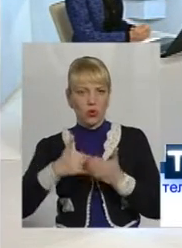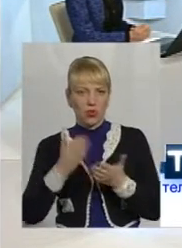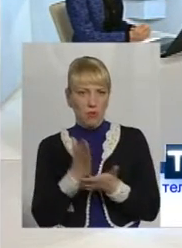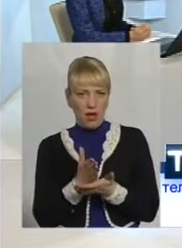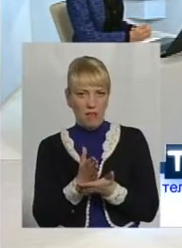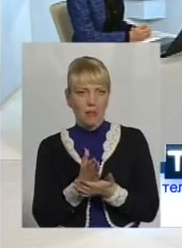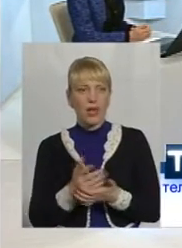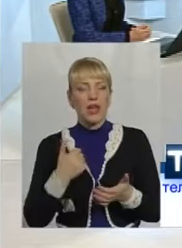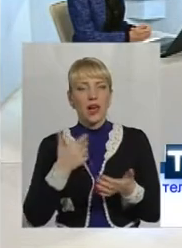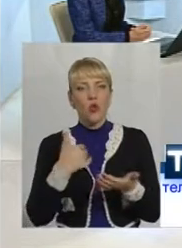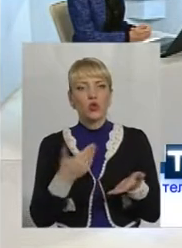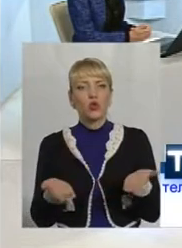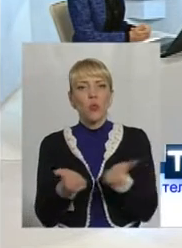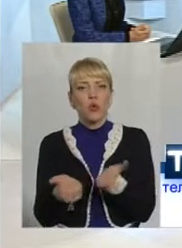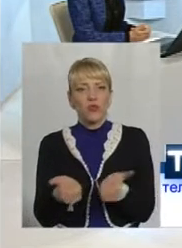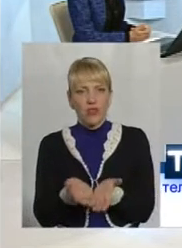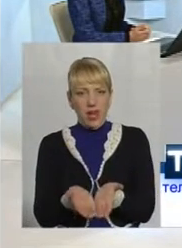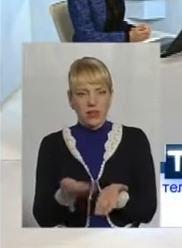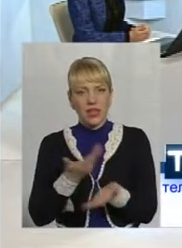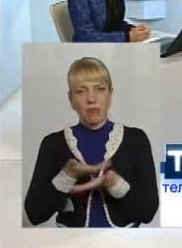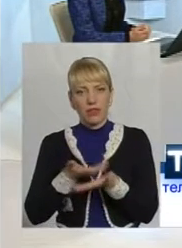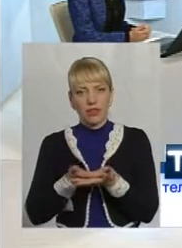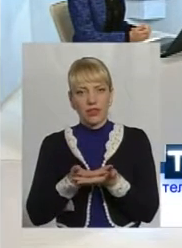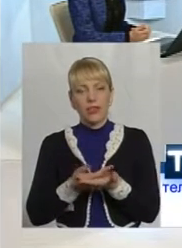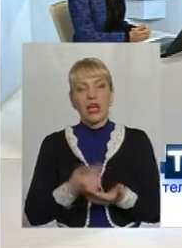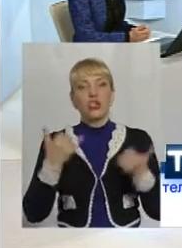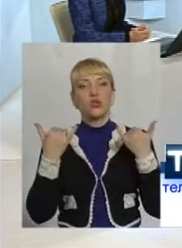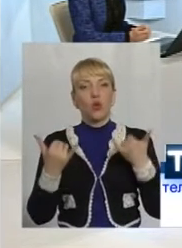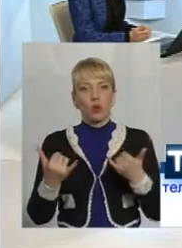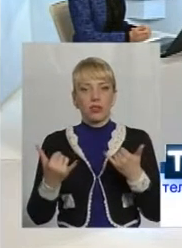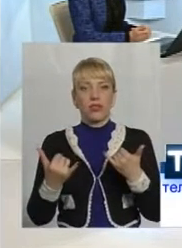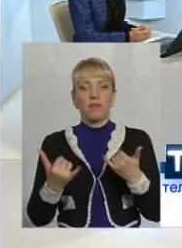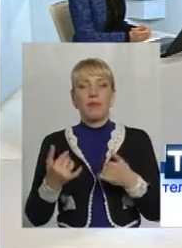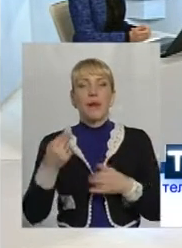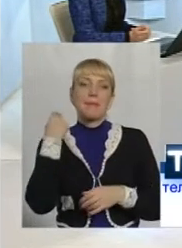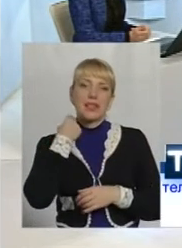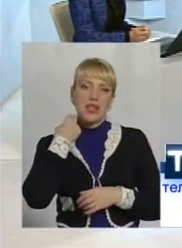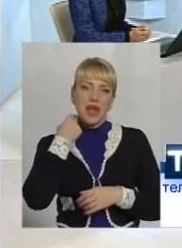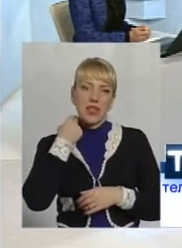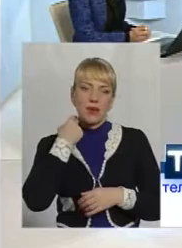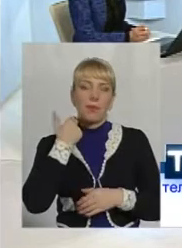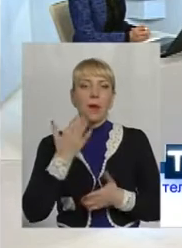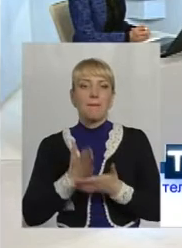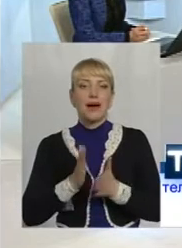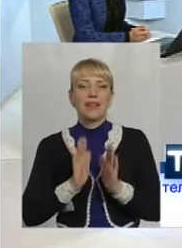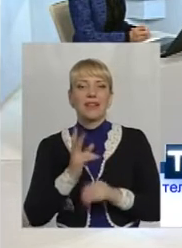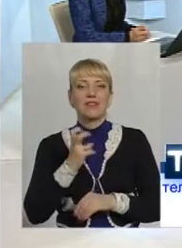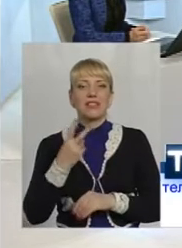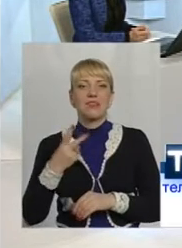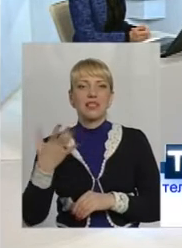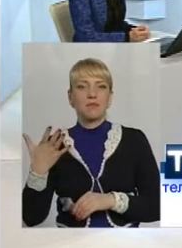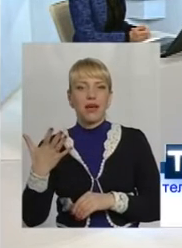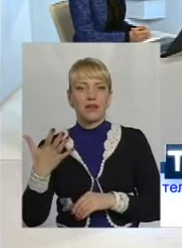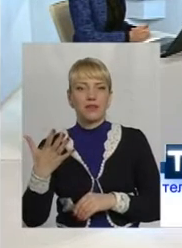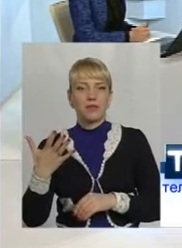щодо порівняння. Наприклад, сьогодні Британія велика має всього-навсього